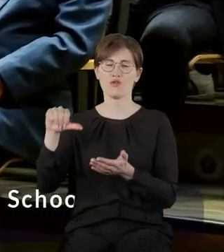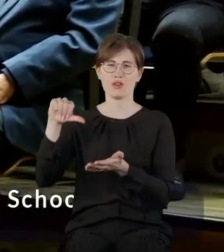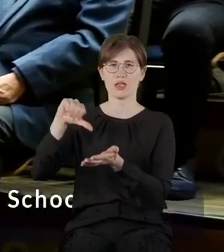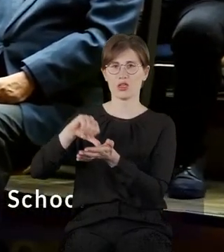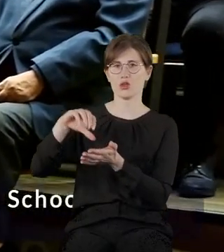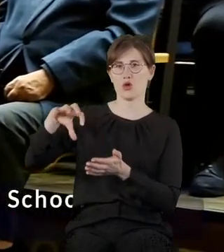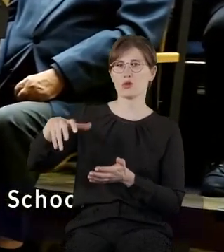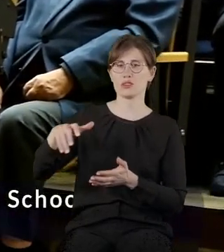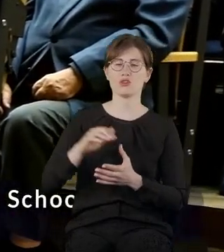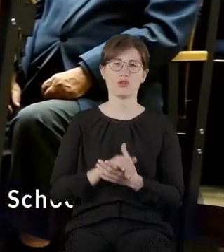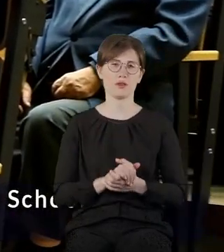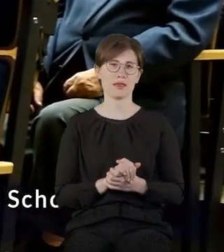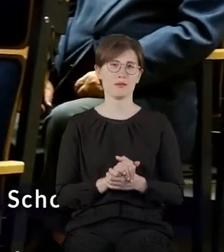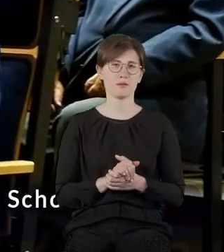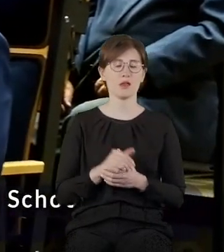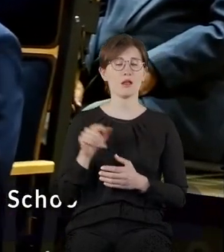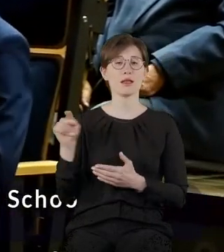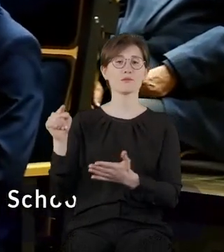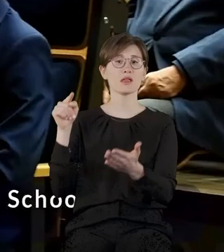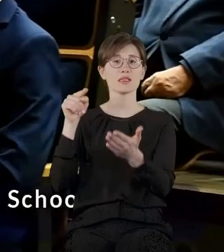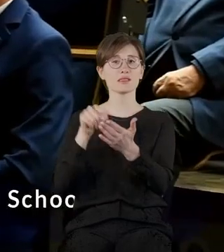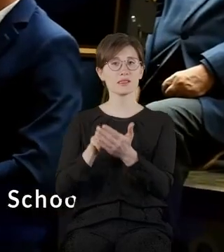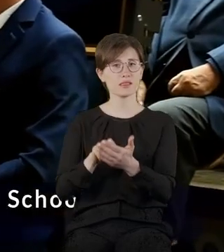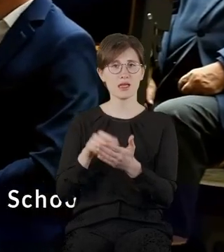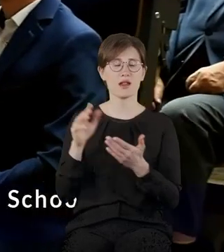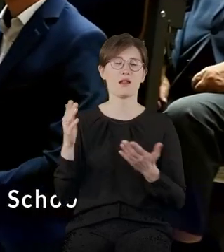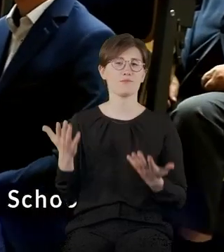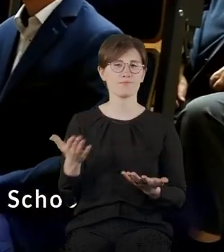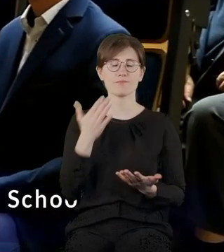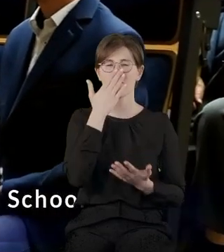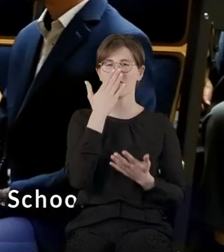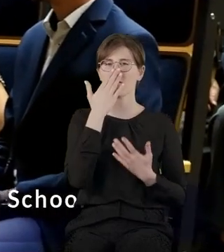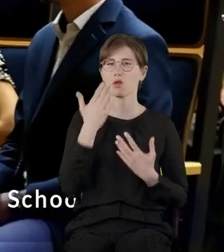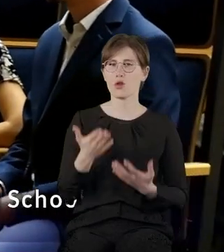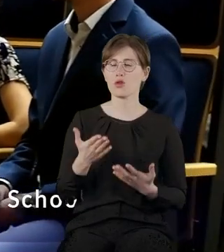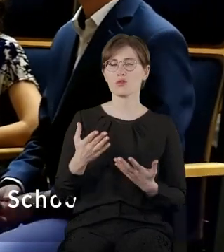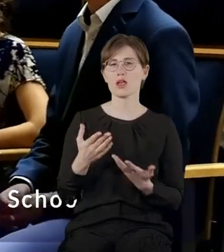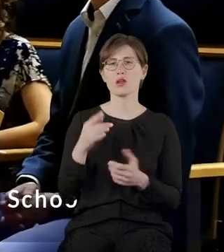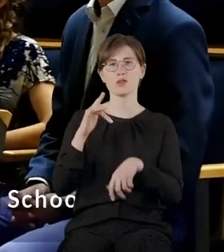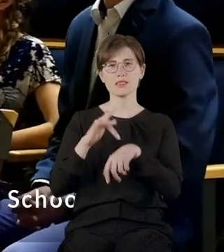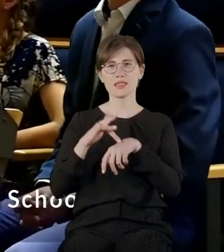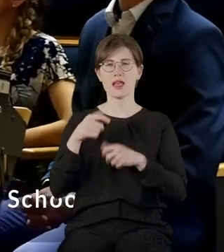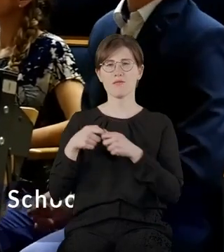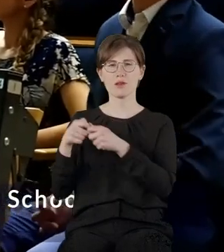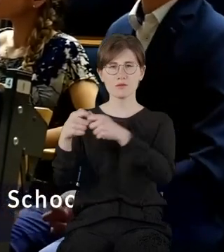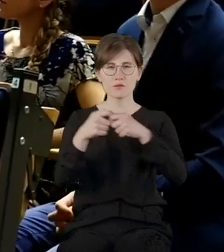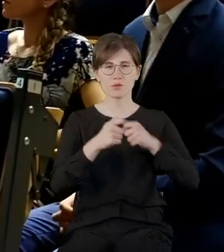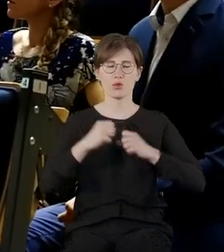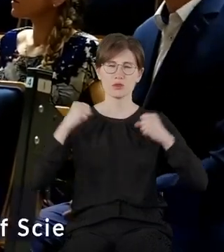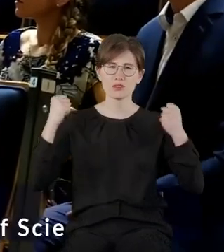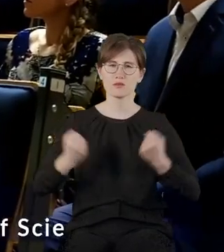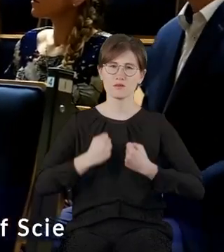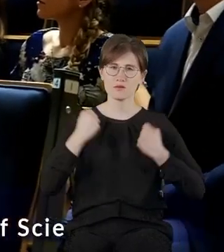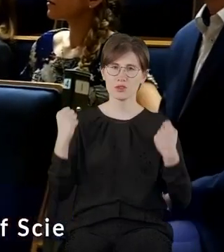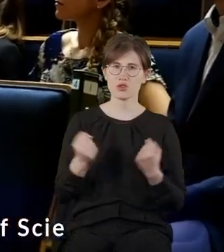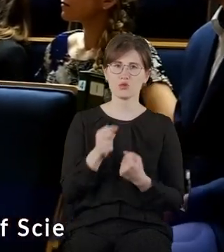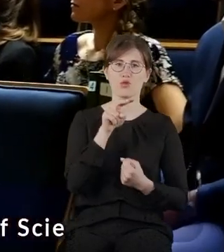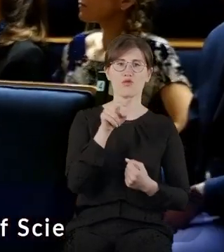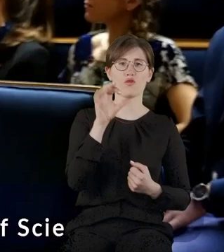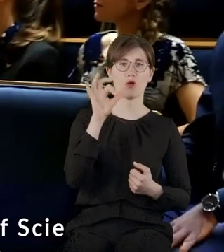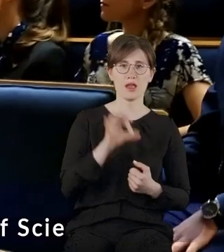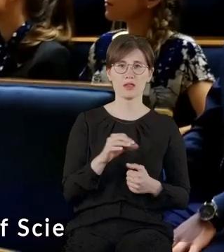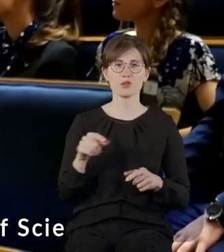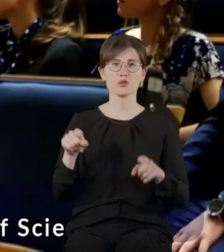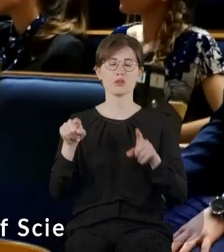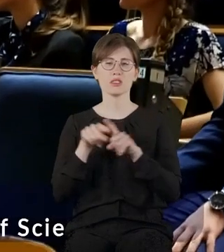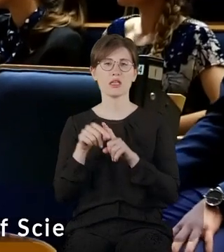Inicjatywa Międzynarodowej Środowiskowej Szkoły Doktorskiej jest efektem wspólnego wysiłku Uniwersytetu Śląskiego